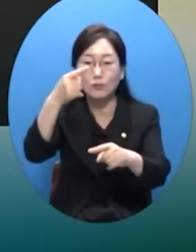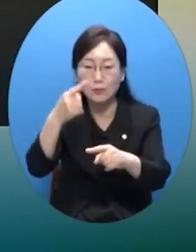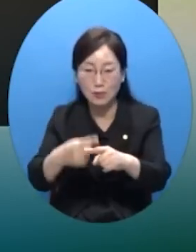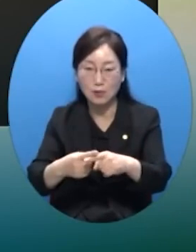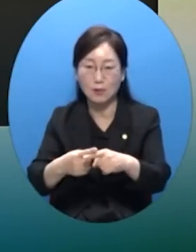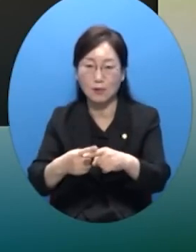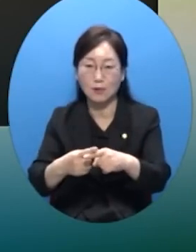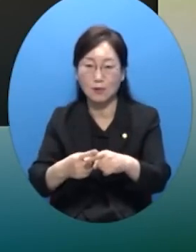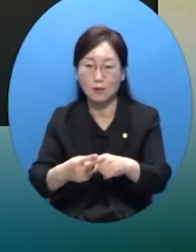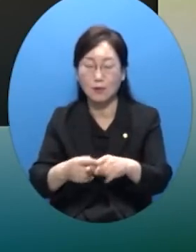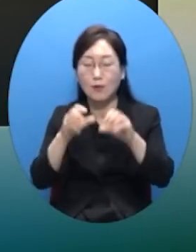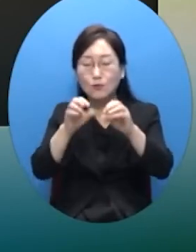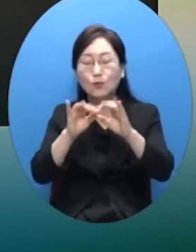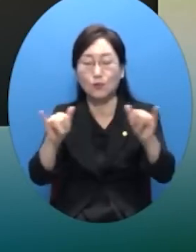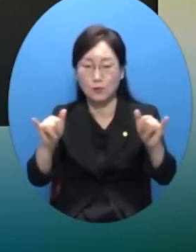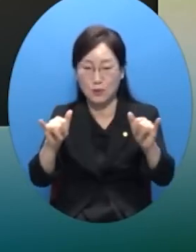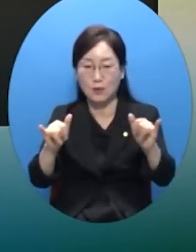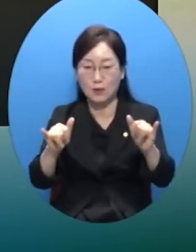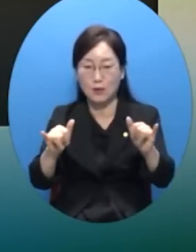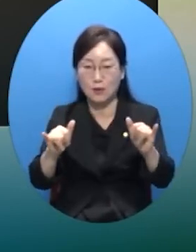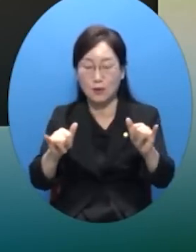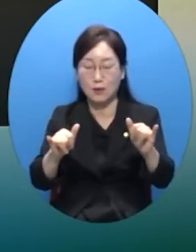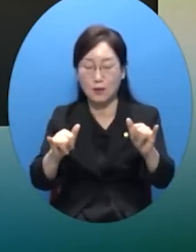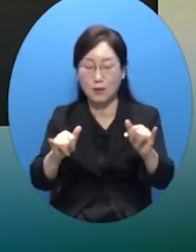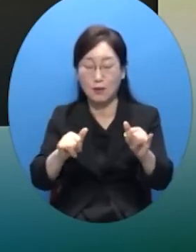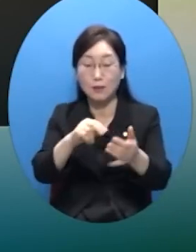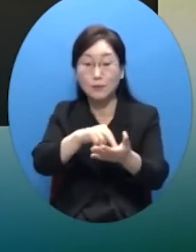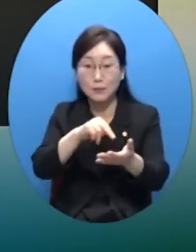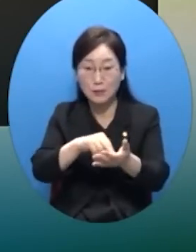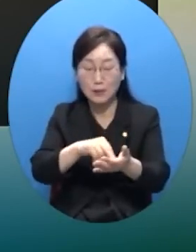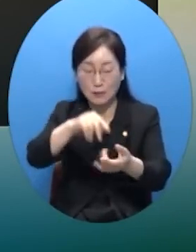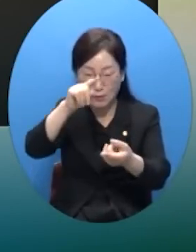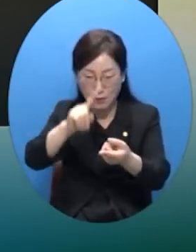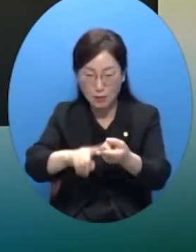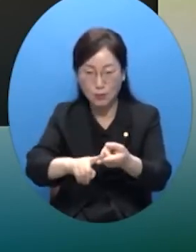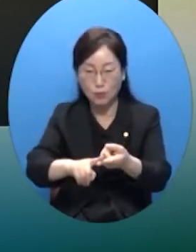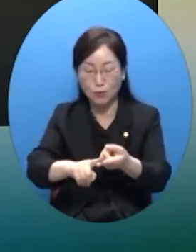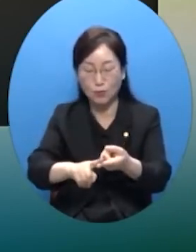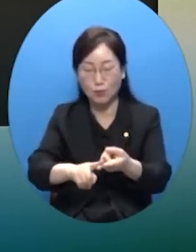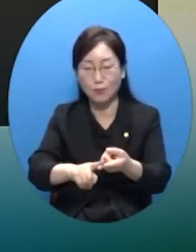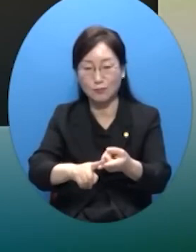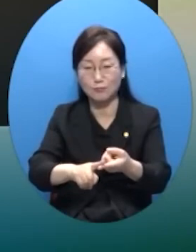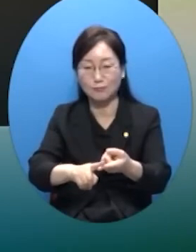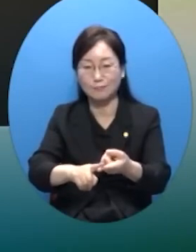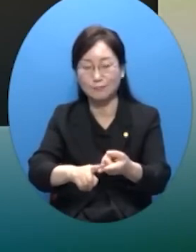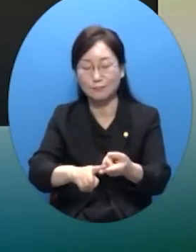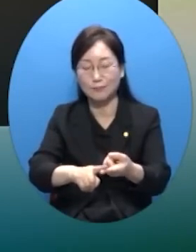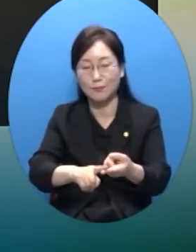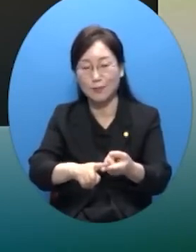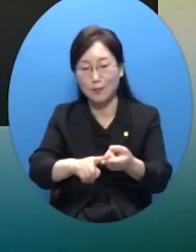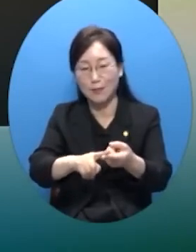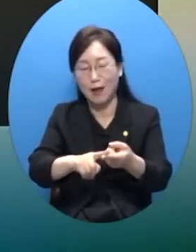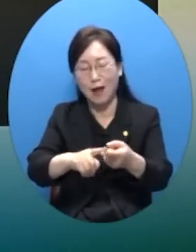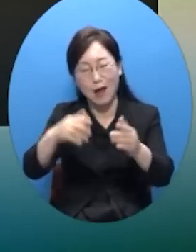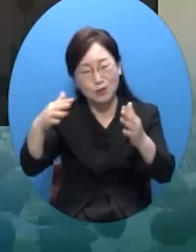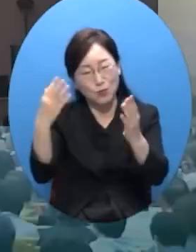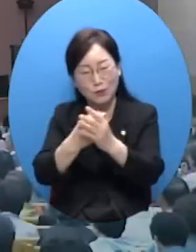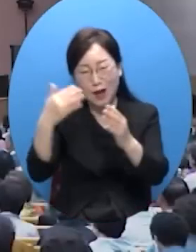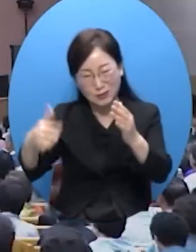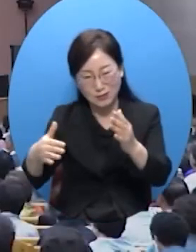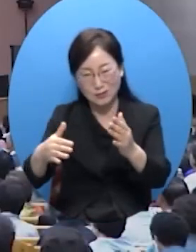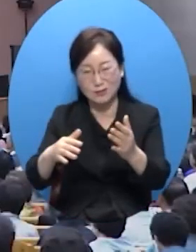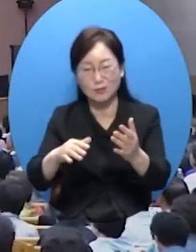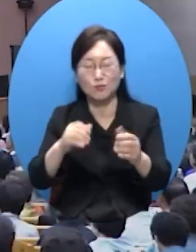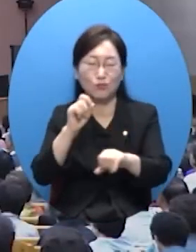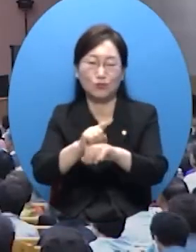그리고 그 선교 사역지에서 그의 사명을 이루는 가운데 순교했습니다.